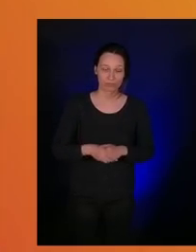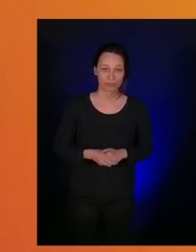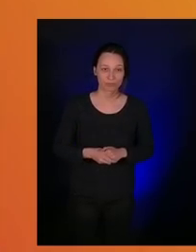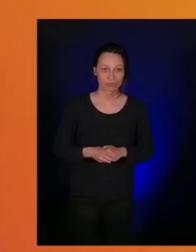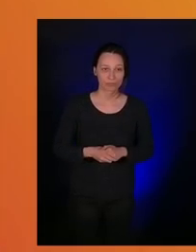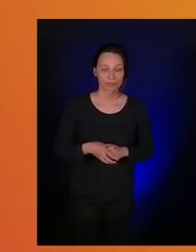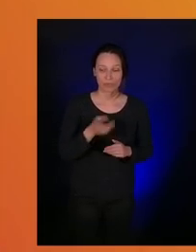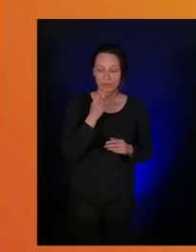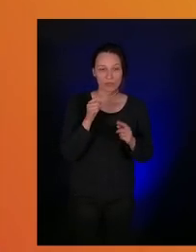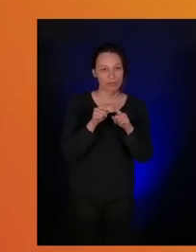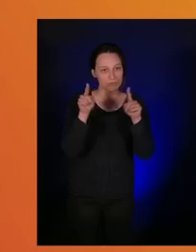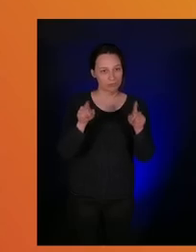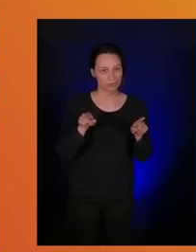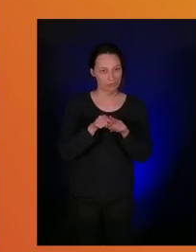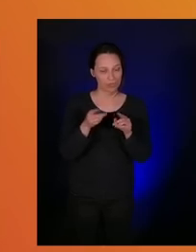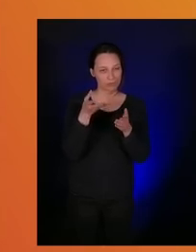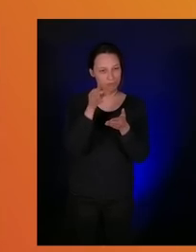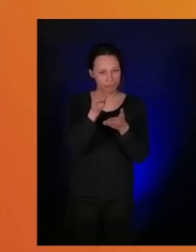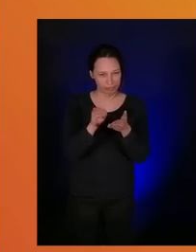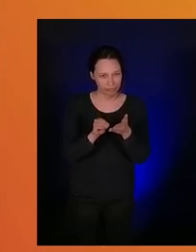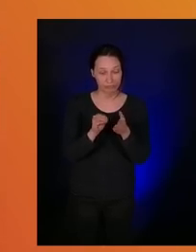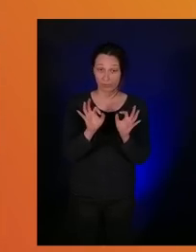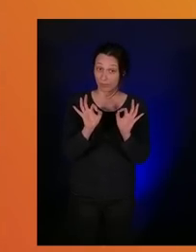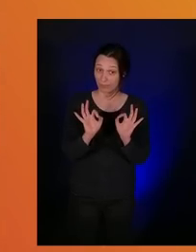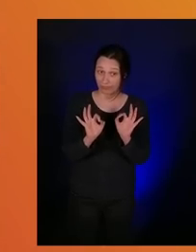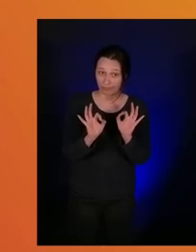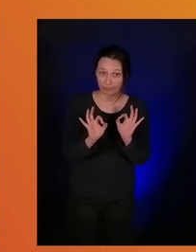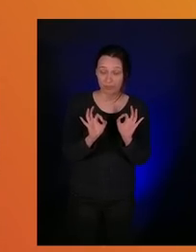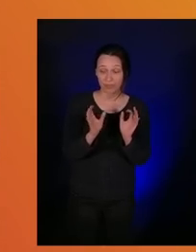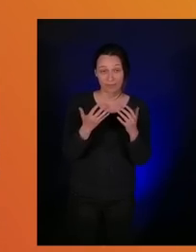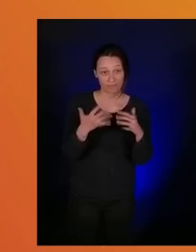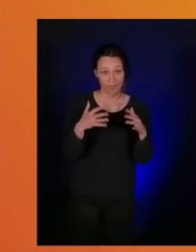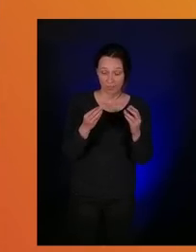On remplit les fiches comme il faut. On remet aux responsables de délégation.